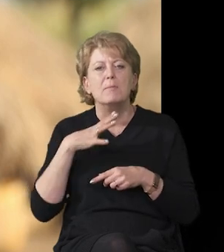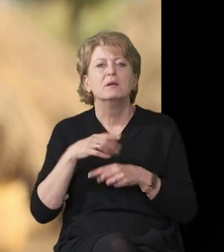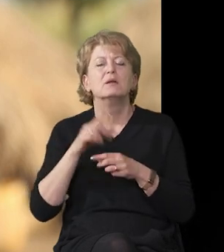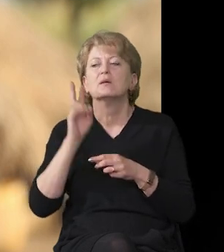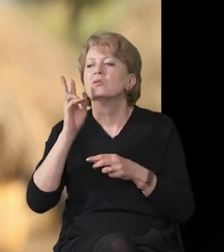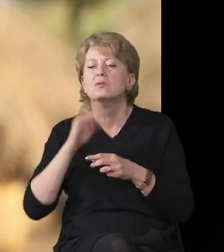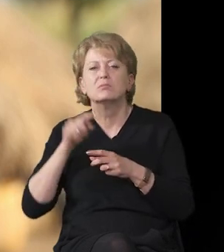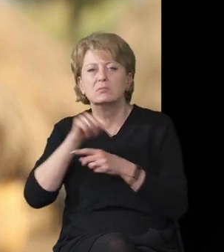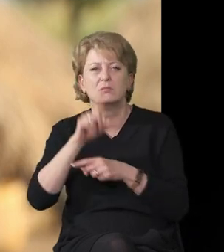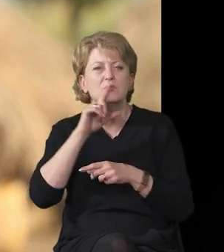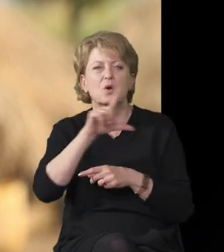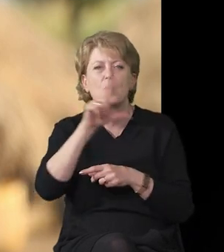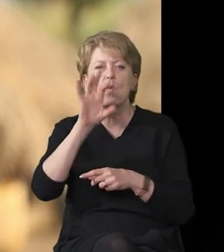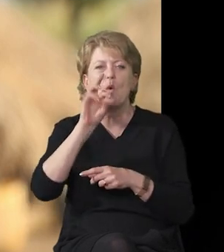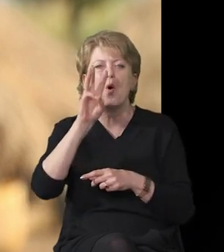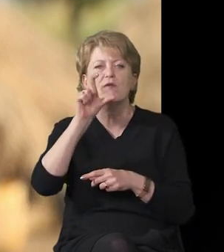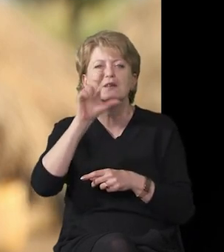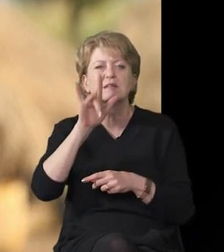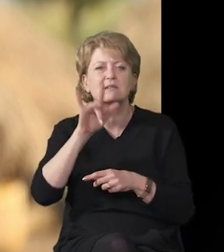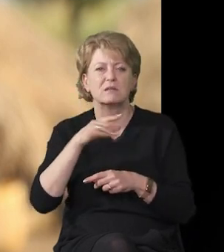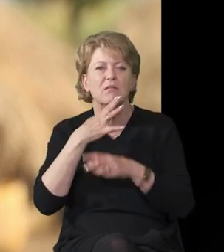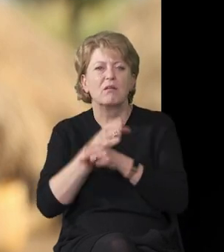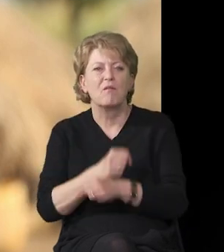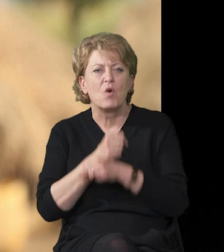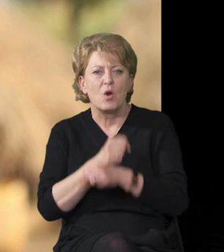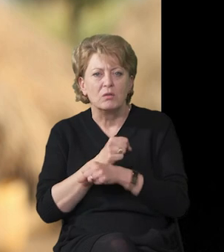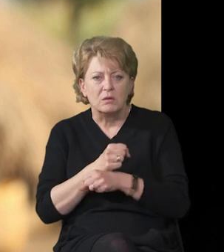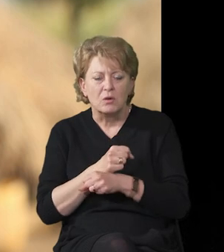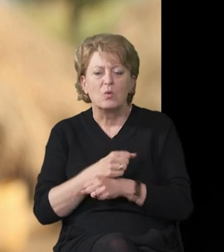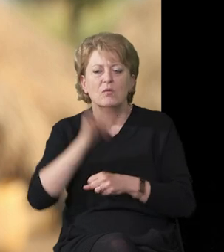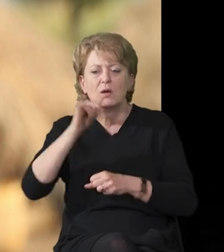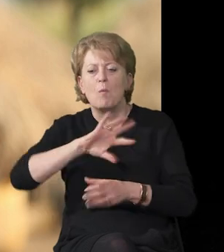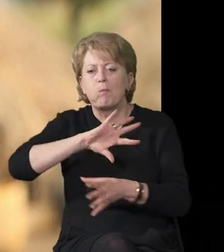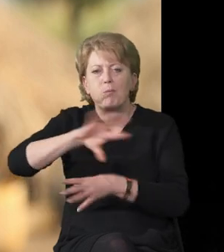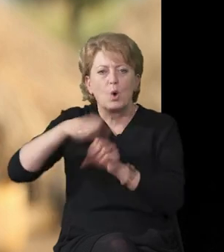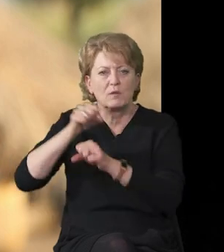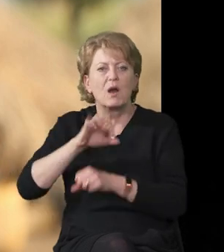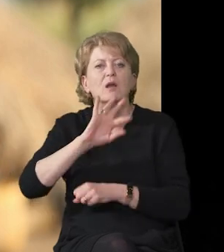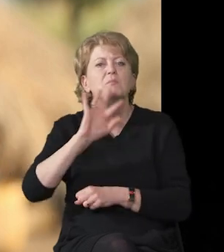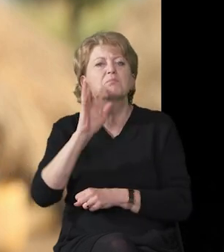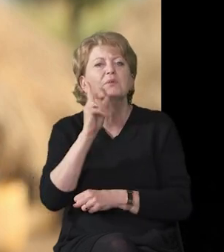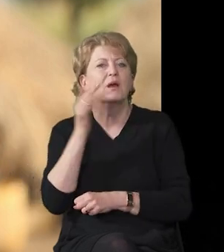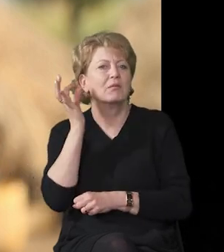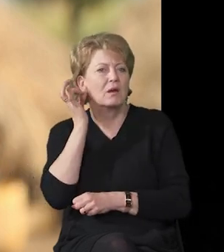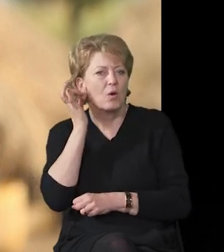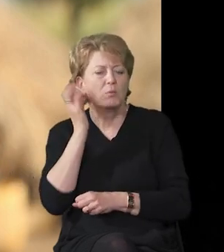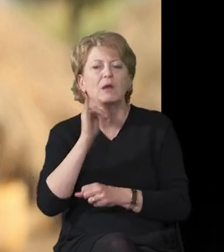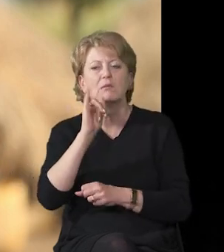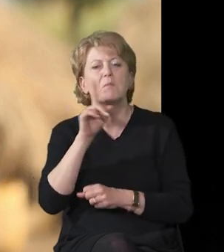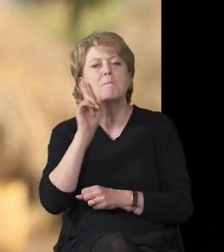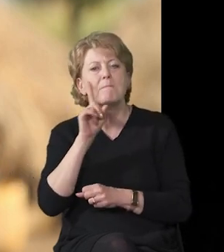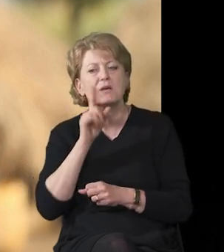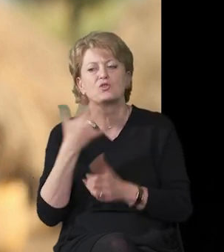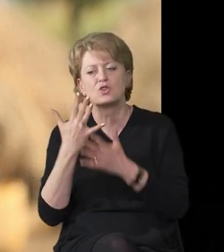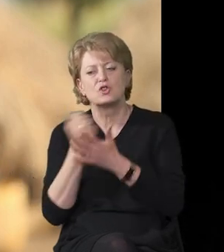łowcy niewolników arabscy, łowcy niewolników i porywali piękne dziewczęta, a także mężczyzn, aby je